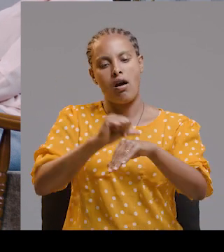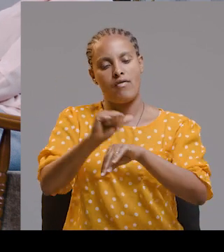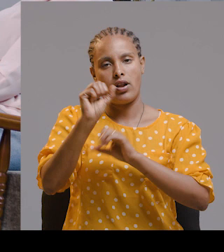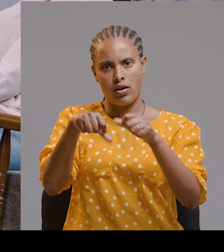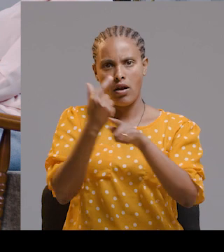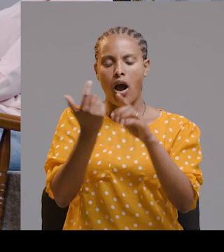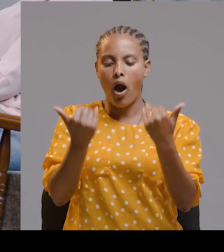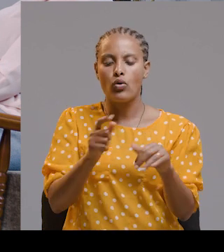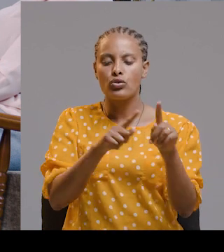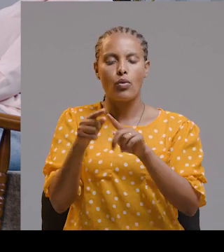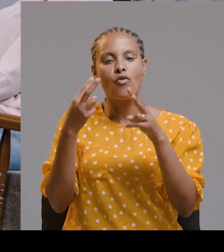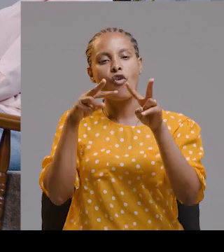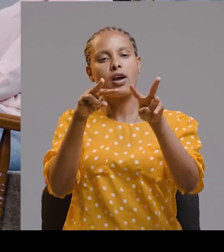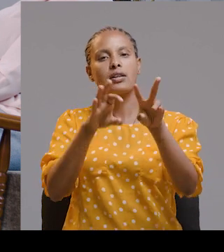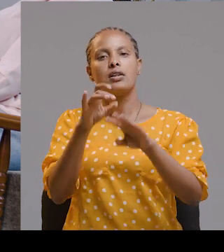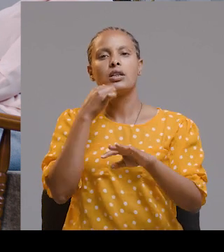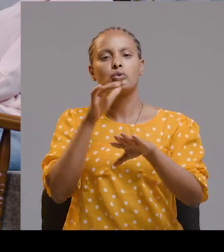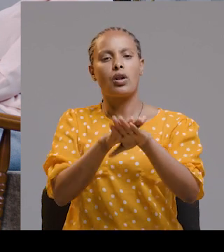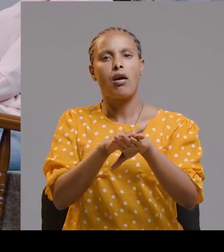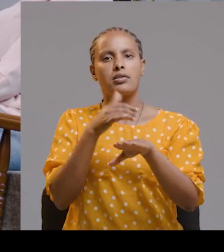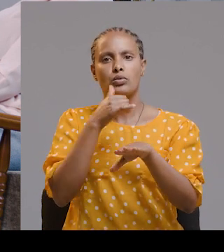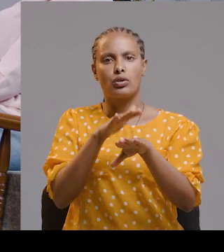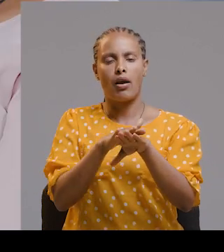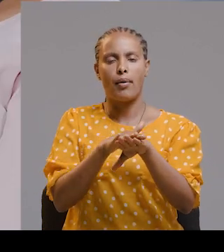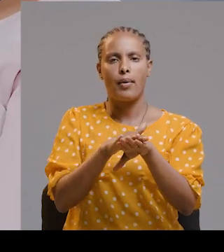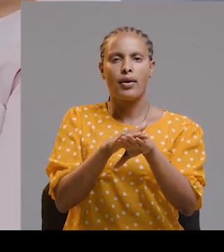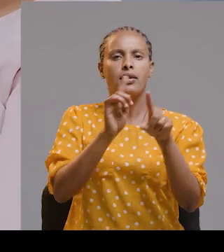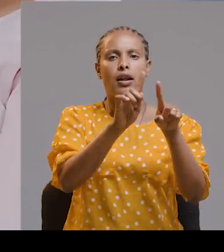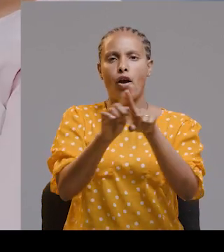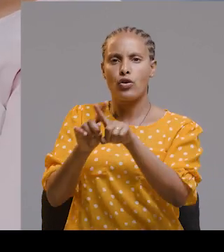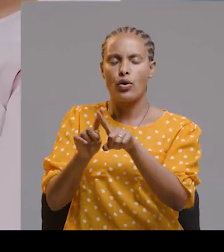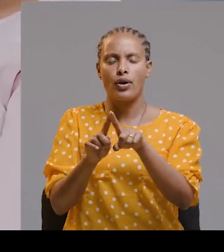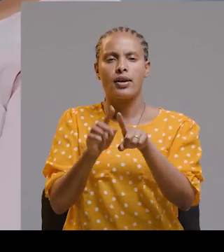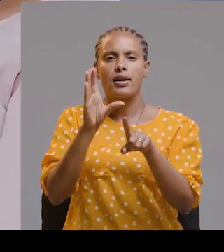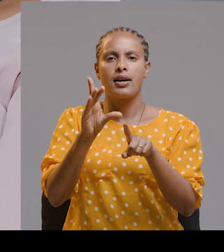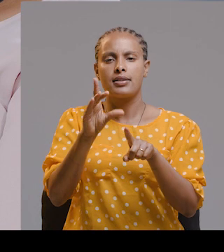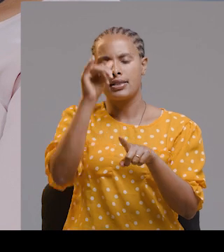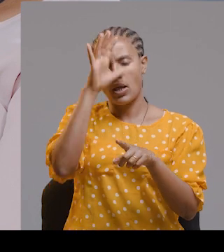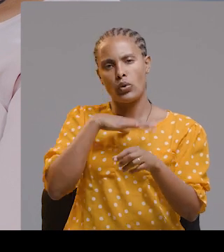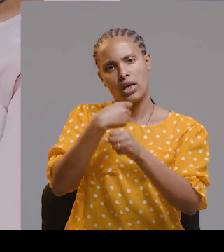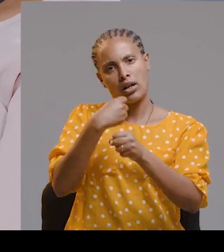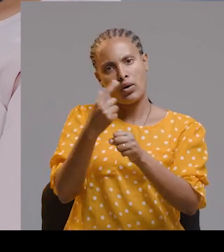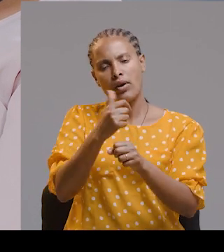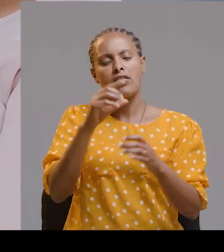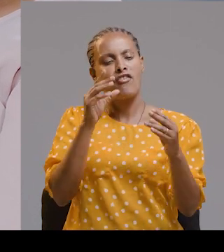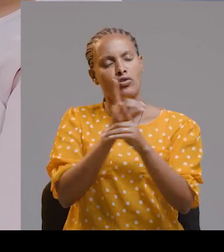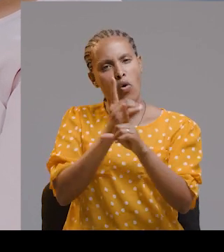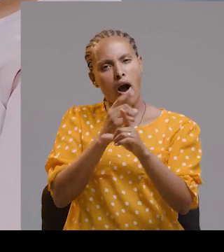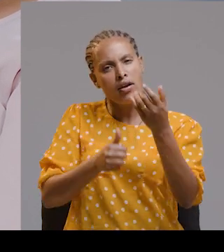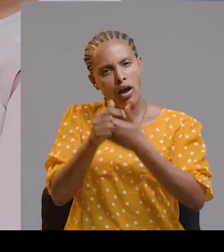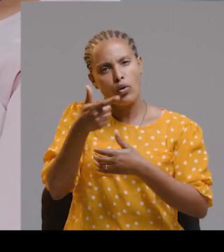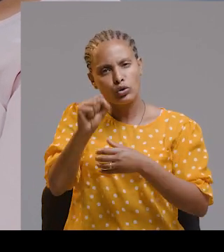እና አሁን ደግሞ ፎከስ አድርገን ሴቶች ጋር ብለን ስንል እንግዲህ የተለያዩ ከሰው ሰራሽም ይሁን በተፈጥሮ